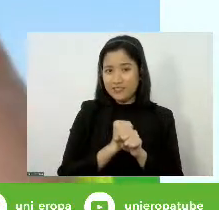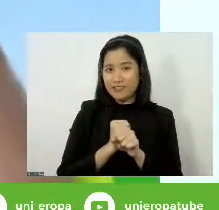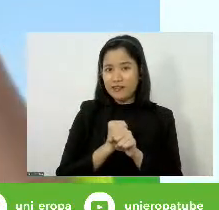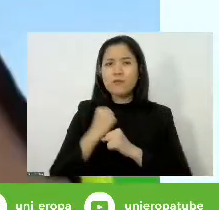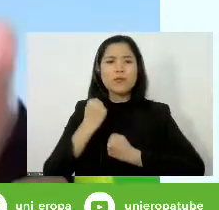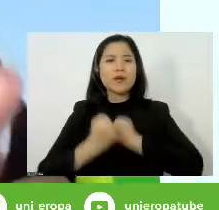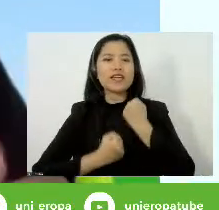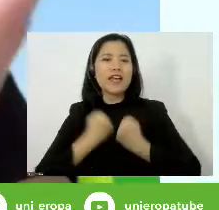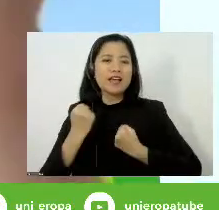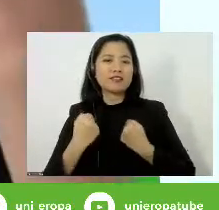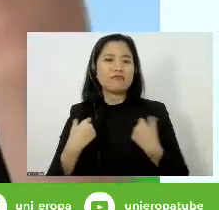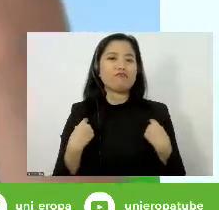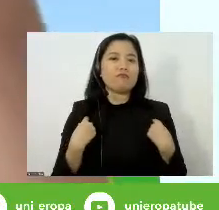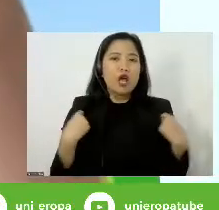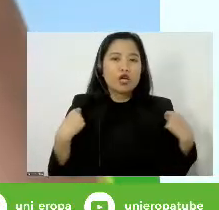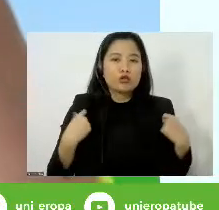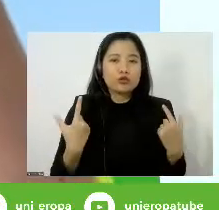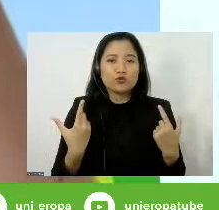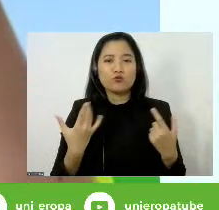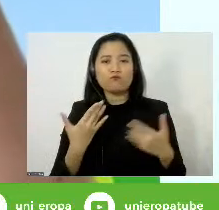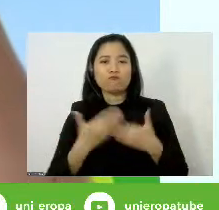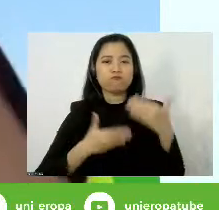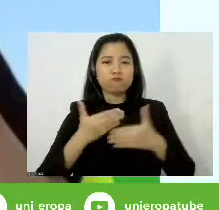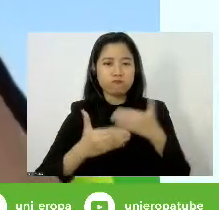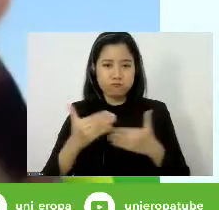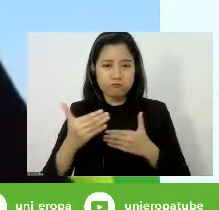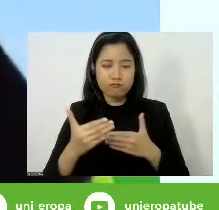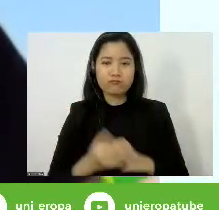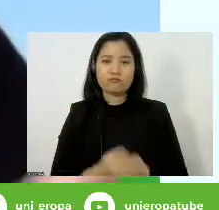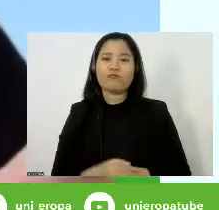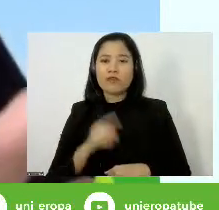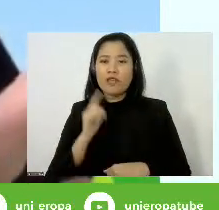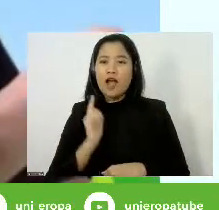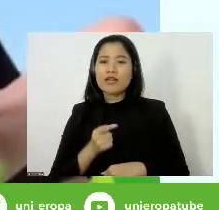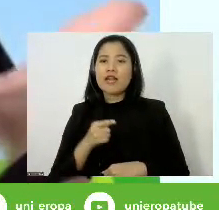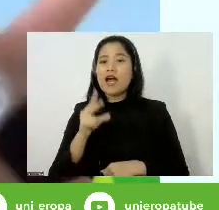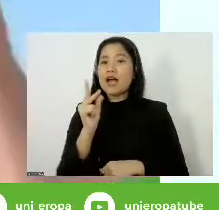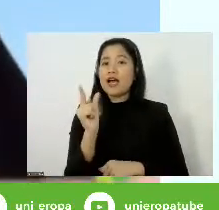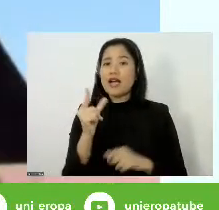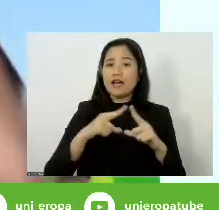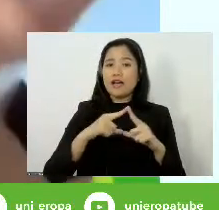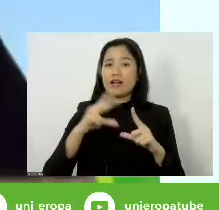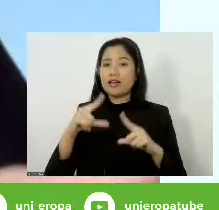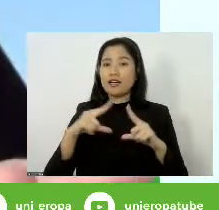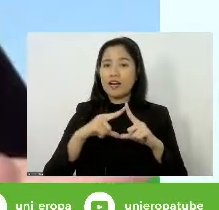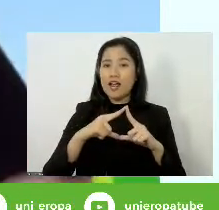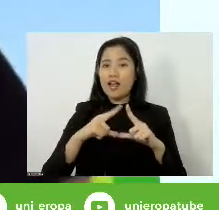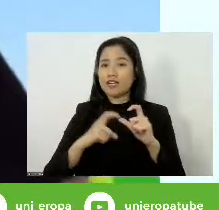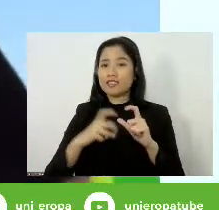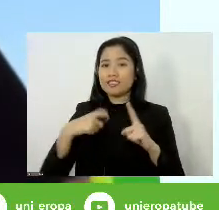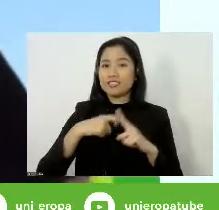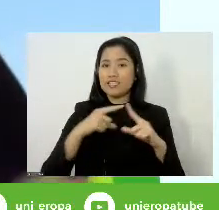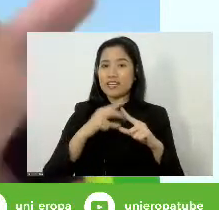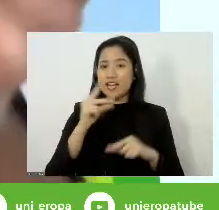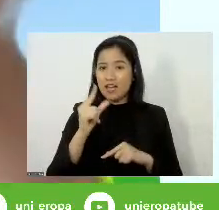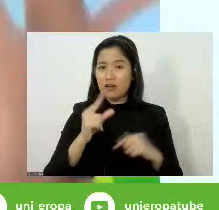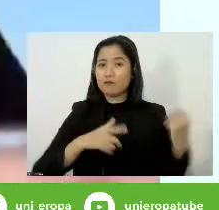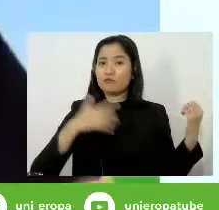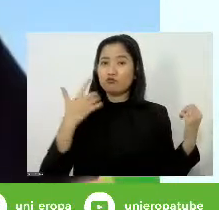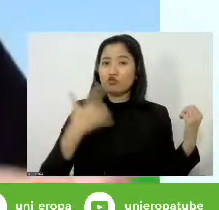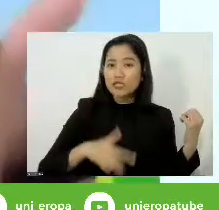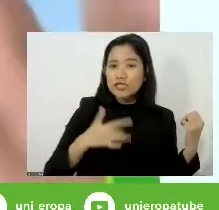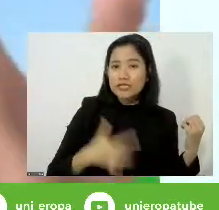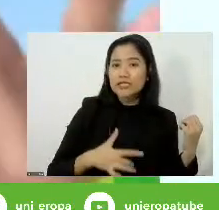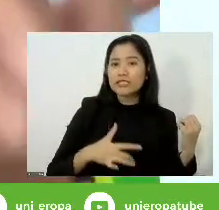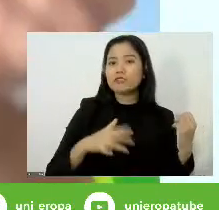dari Empu fashionable fashion terus juga nanti akan ada rarasekar musisi peneliti yang juga Urban